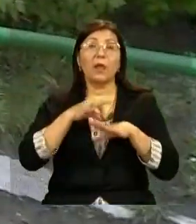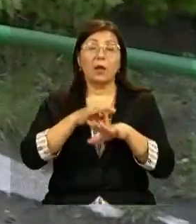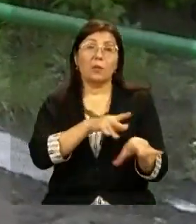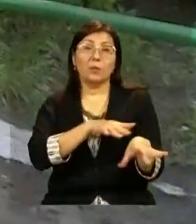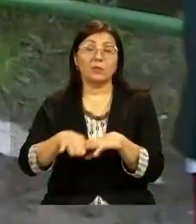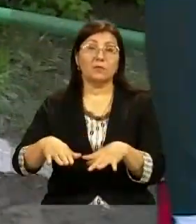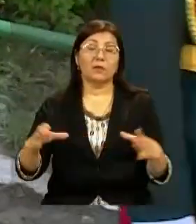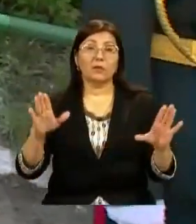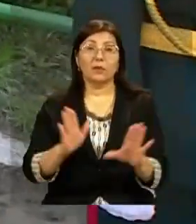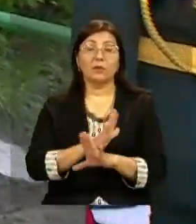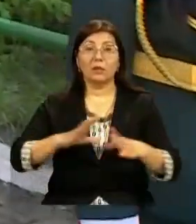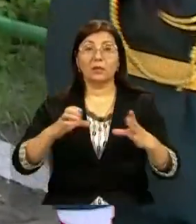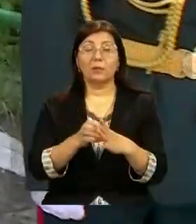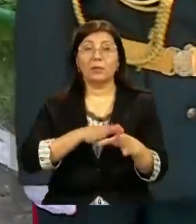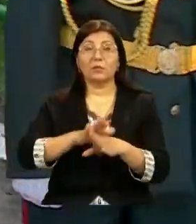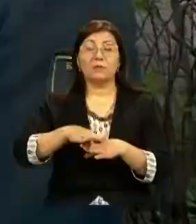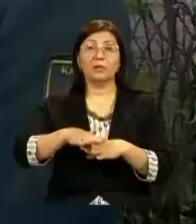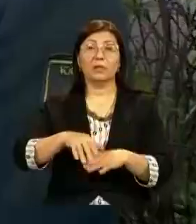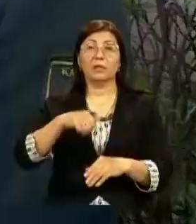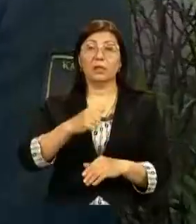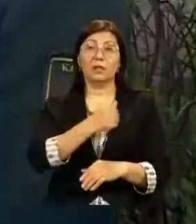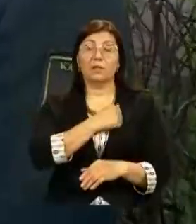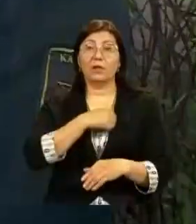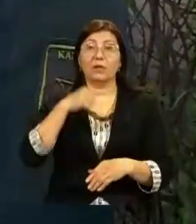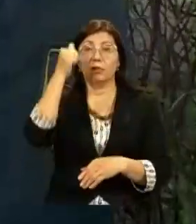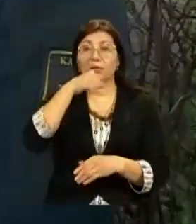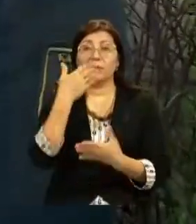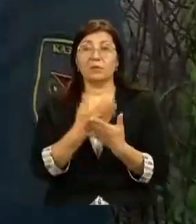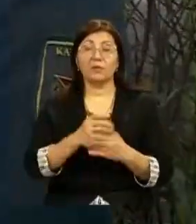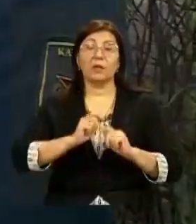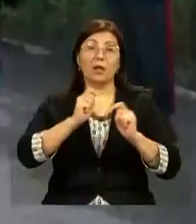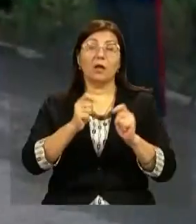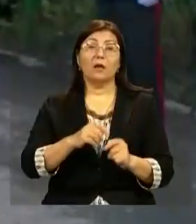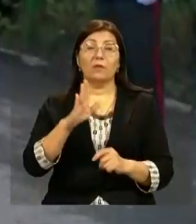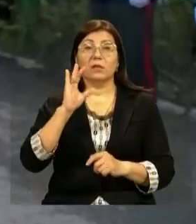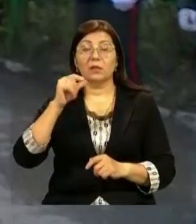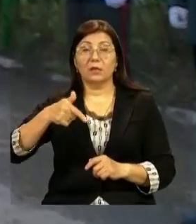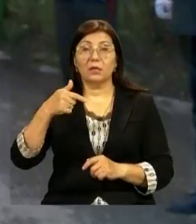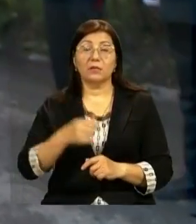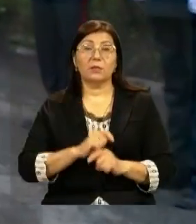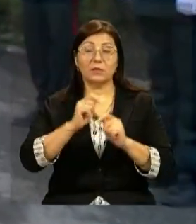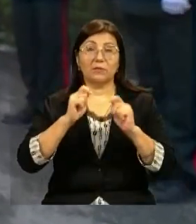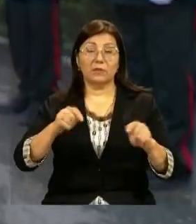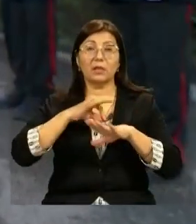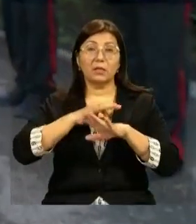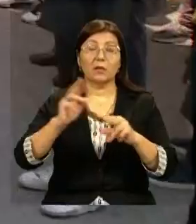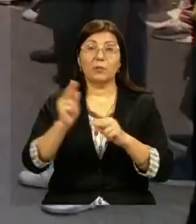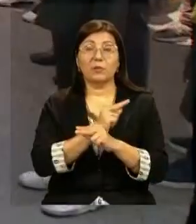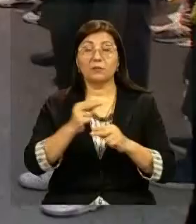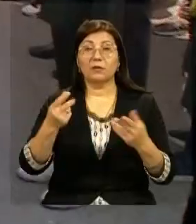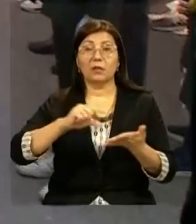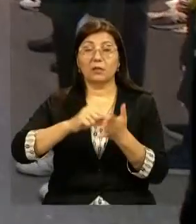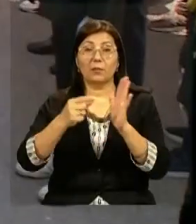мероприятие с оркестром. Были исполнены песни военных лет. Глава региона Асхат Шахаров вручил Василию Грецкому сертификат на проведение капитального ремонта его